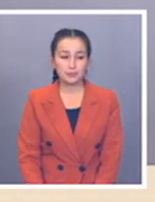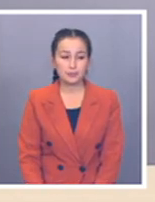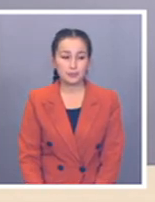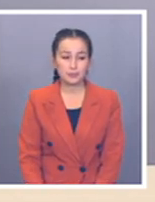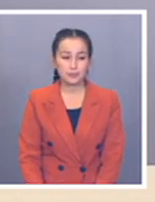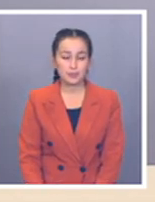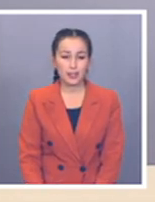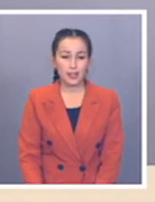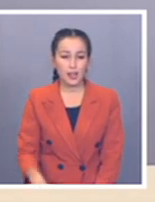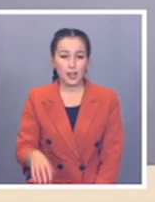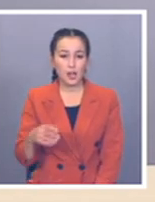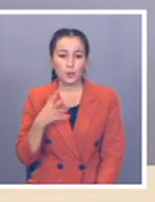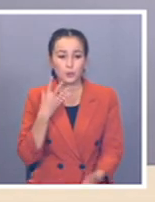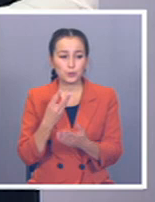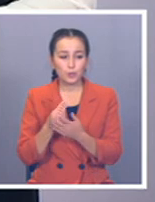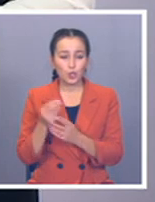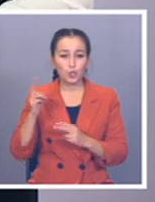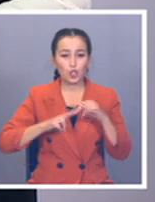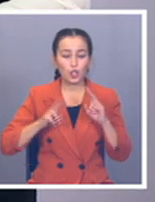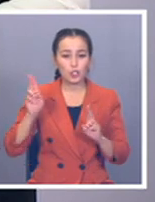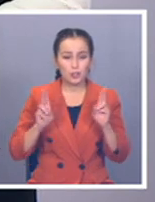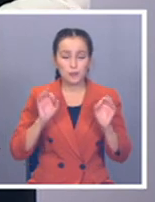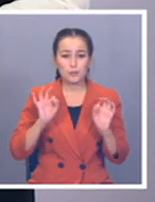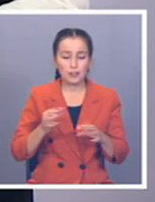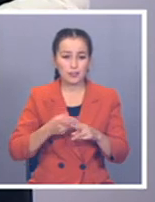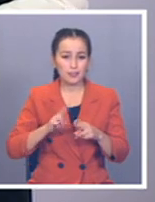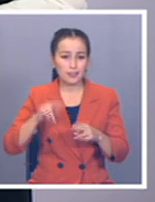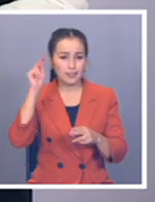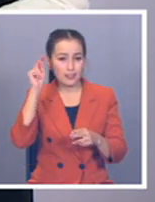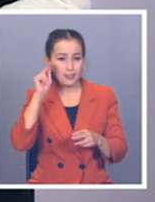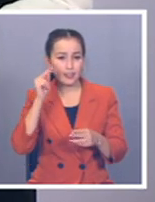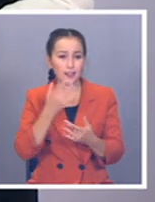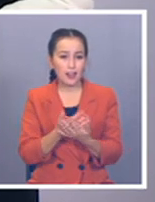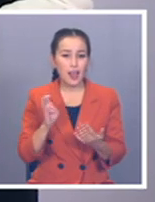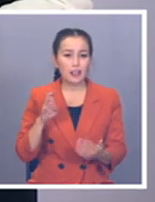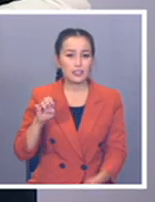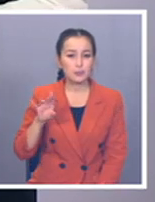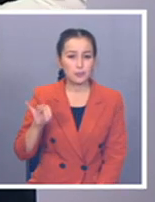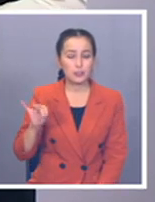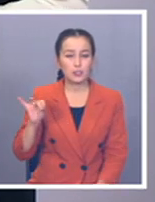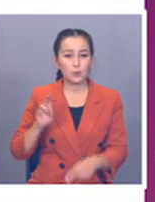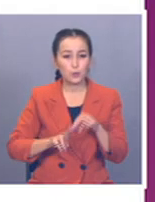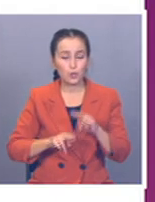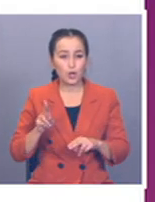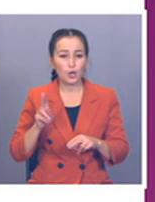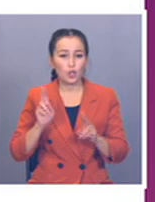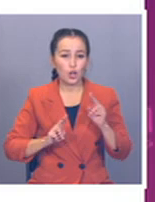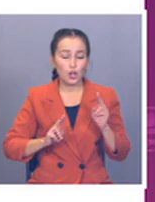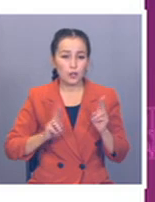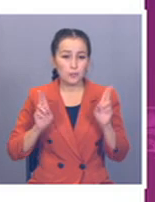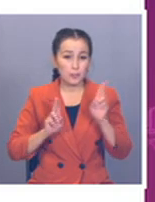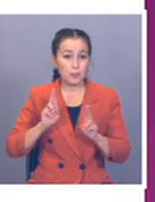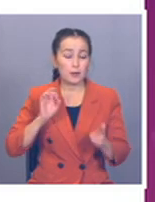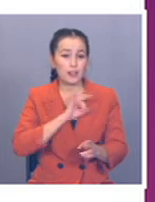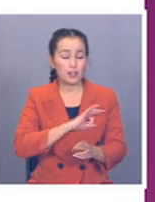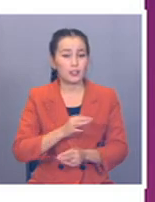сабақта әдеби көркемдегіш құралдармен танысасыздар. Сонымен қатар әдеби көркемдегіш құралдарды пайдаланып, ертегідегі